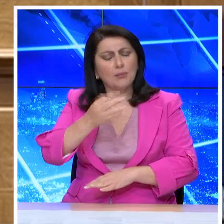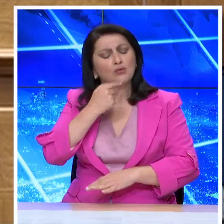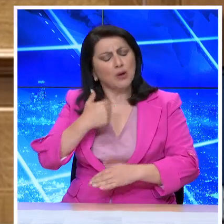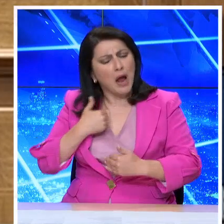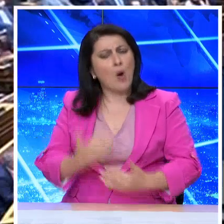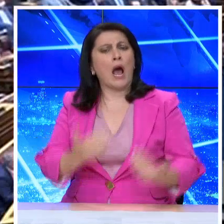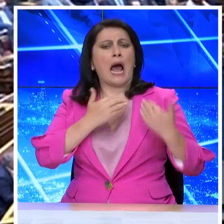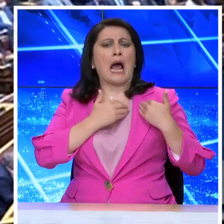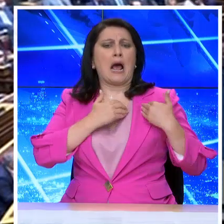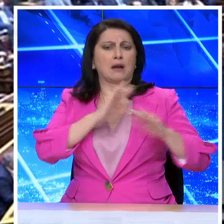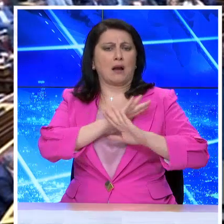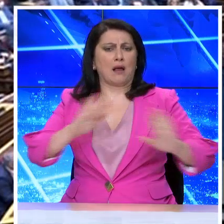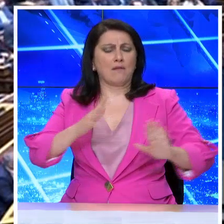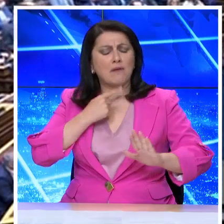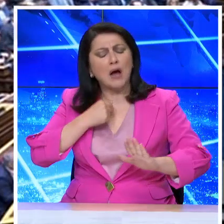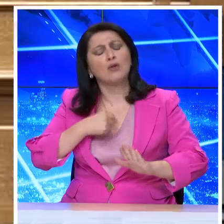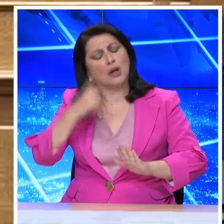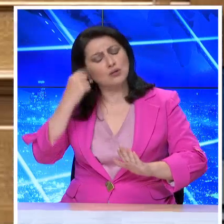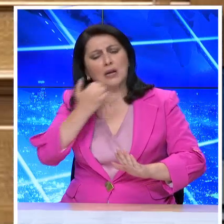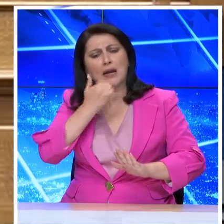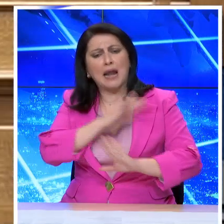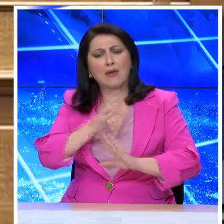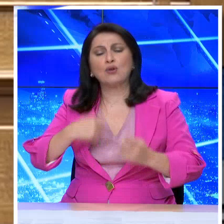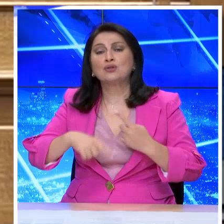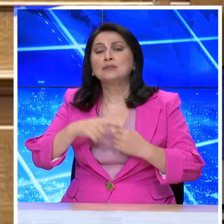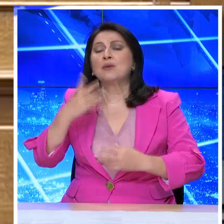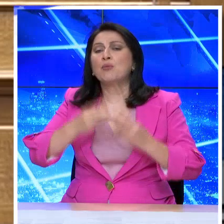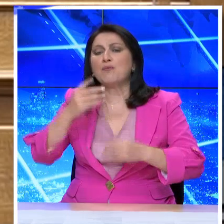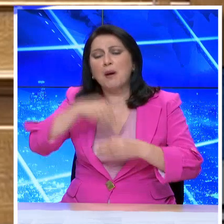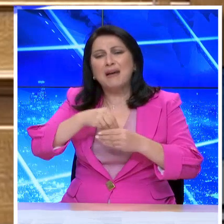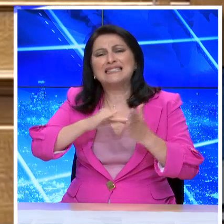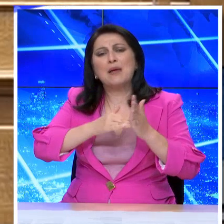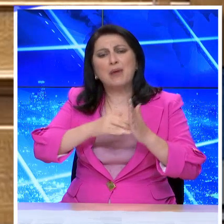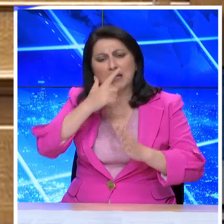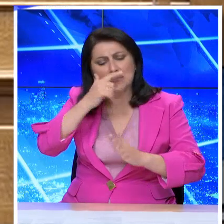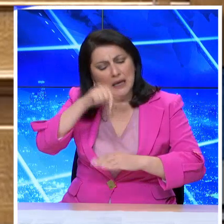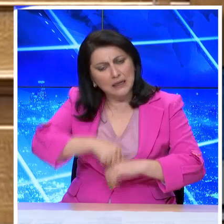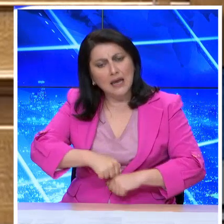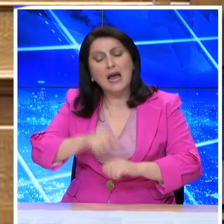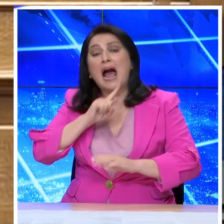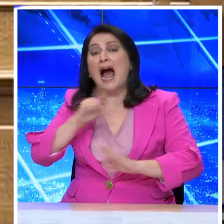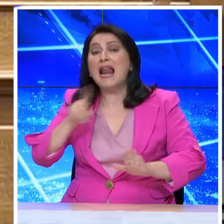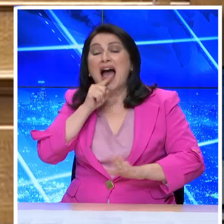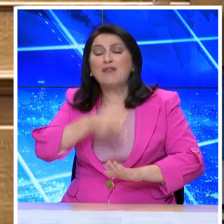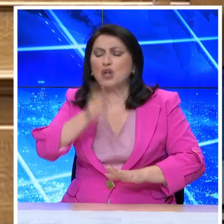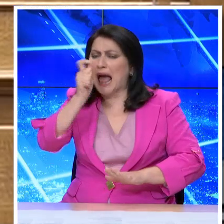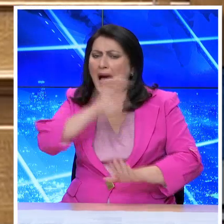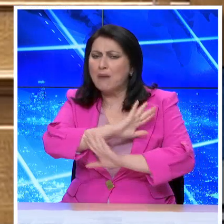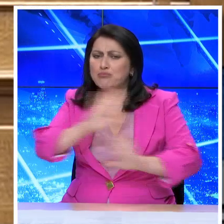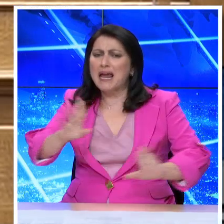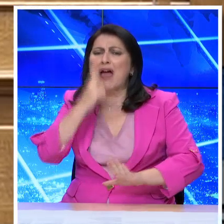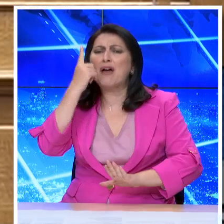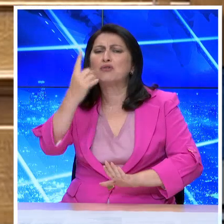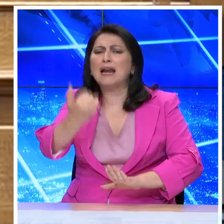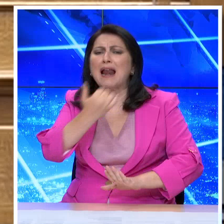πολιτικό κόστος, αναγνώρισε παθογένειες στην ΕΕΠ, τόνισε όμως ότι είναι απαράδεκτο και ανεύθυνο ένα μεμονωμένο σφάλμα να ανάγεται σε πρόβλημα